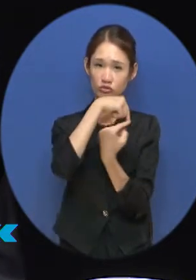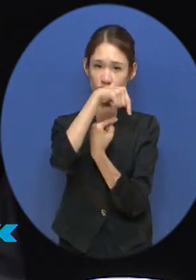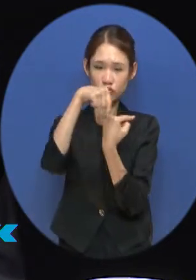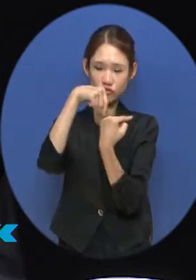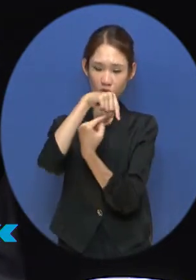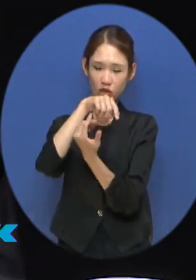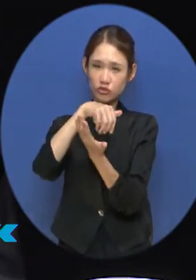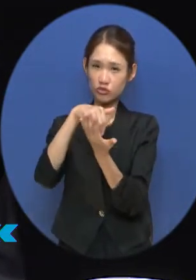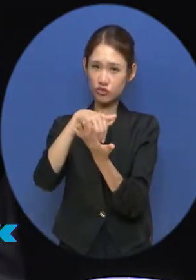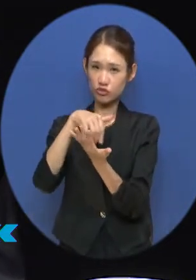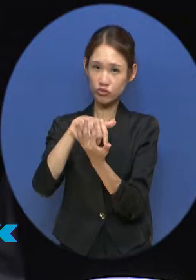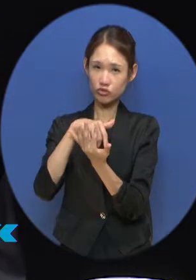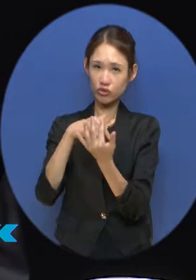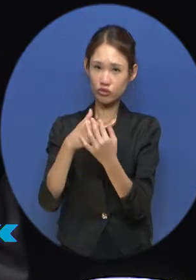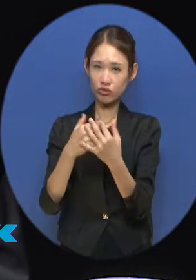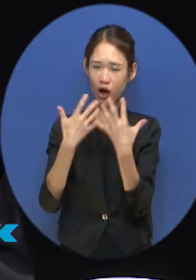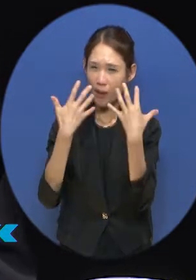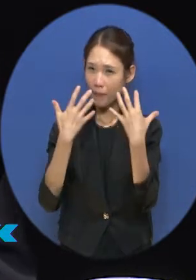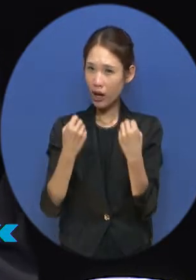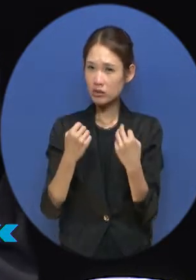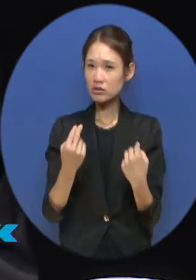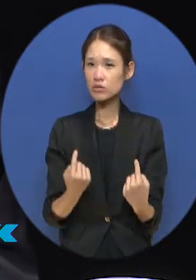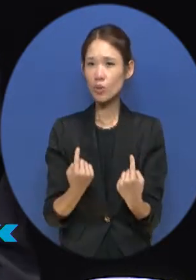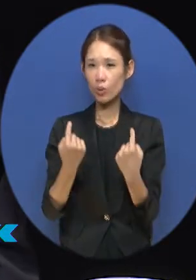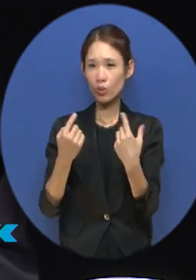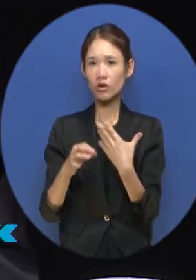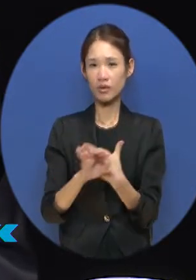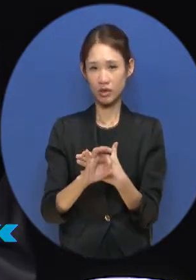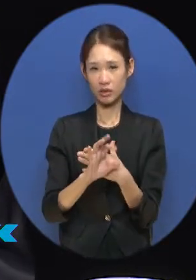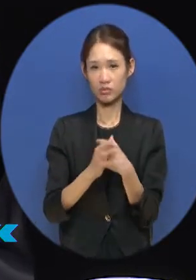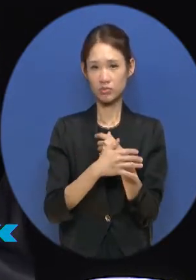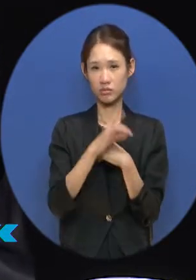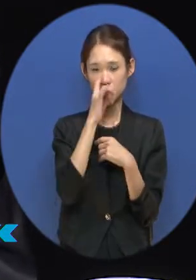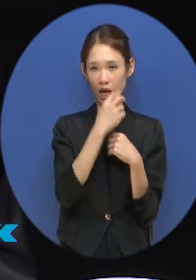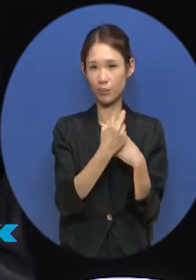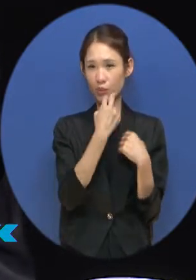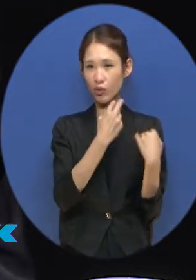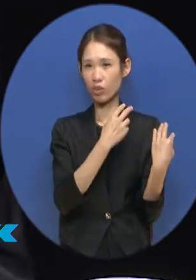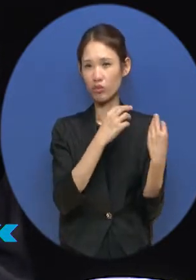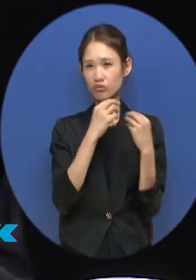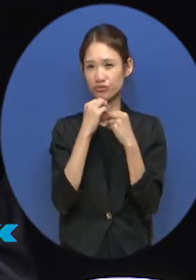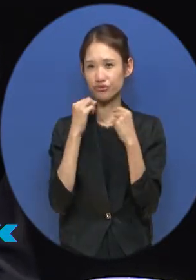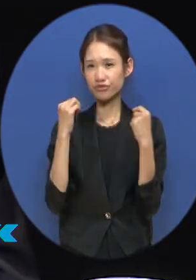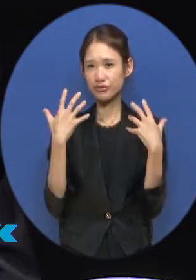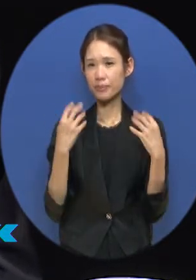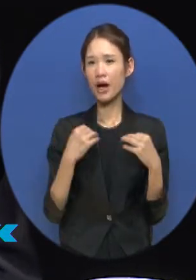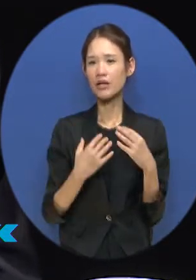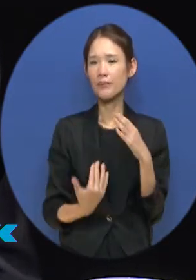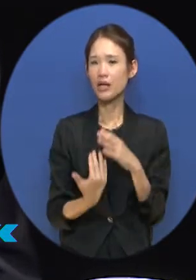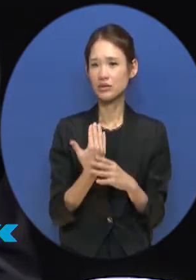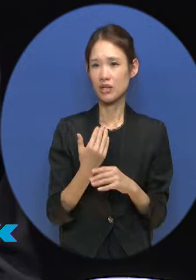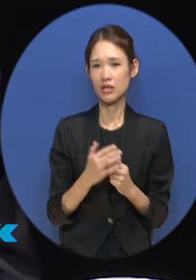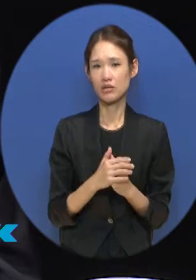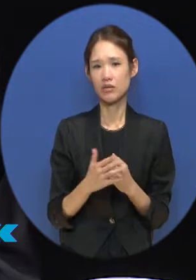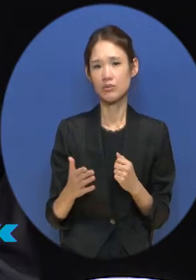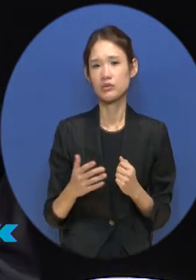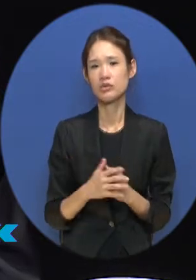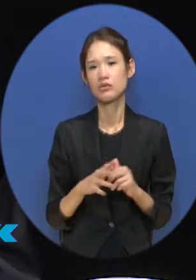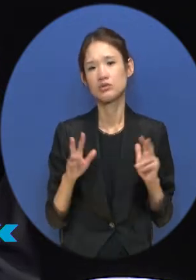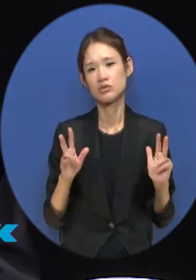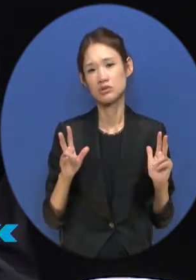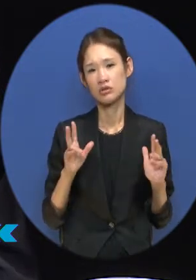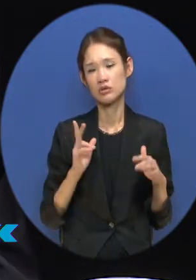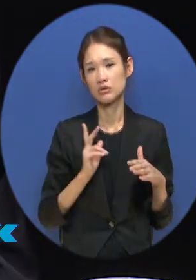지하철 운행 이제 빈도가 높아지면 자, 이제 미세먼지가 높아지지 않습니까? 네. 그래서 지금